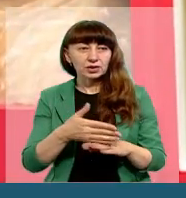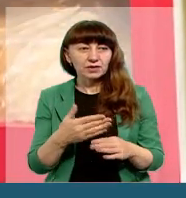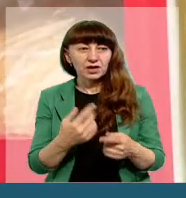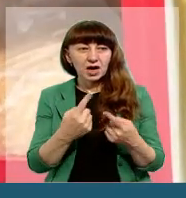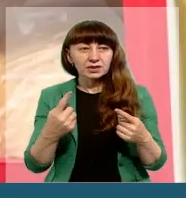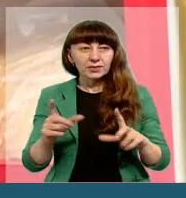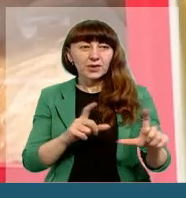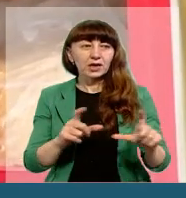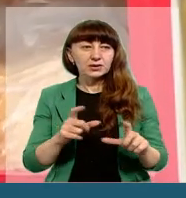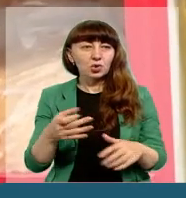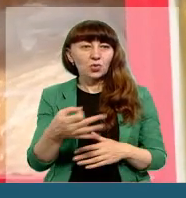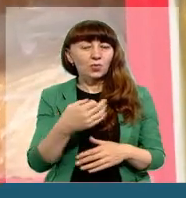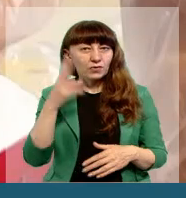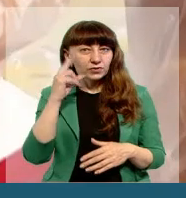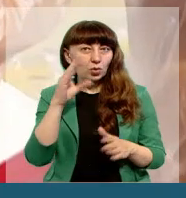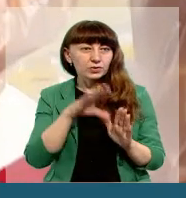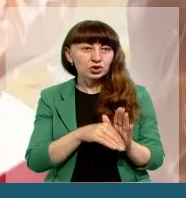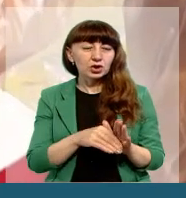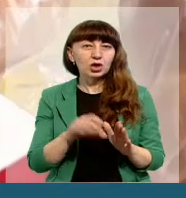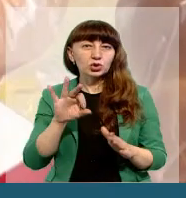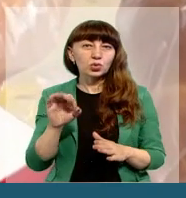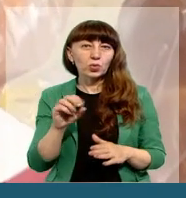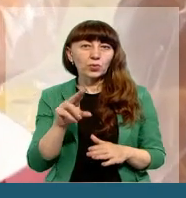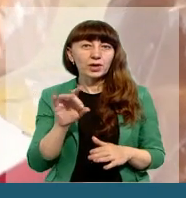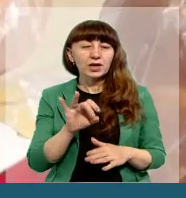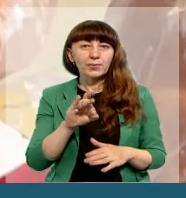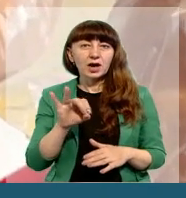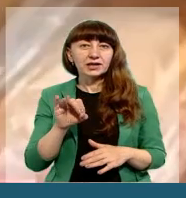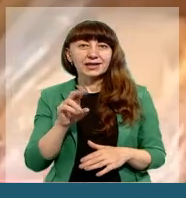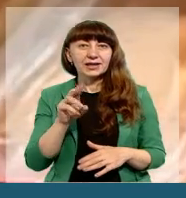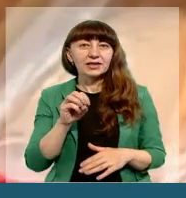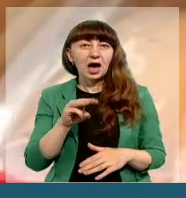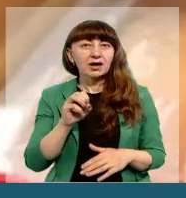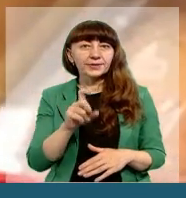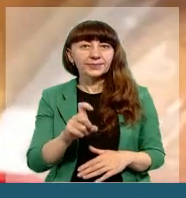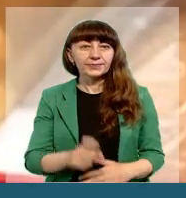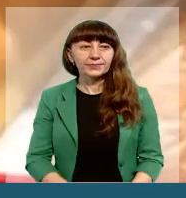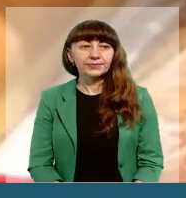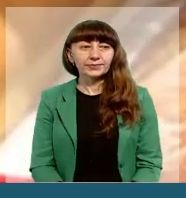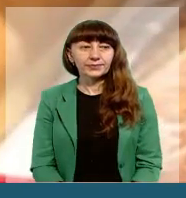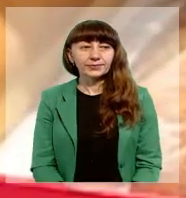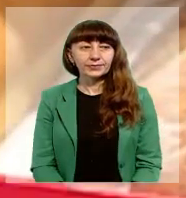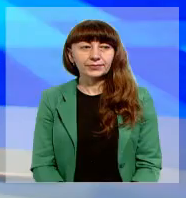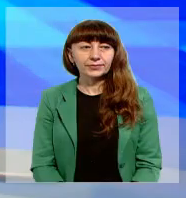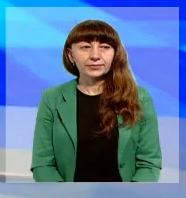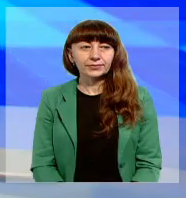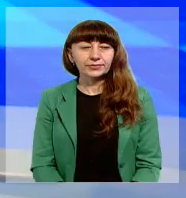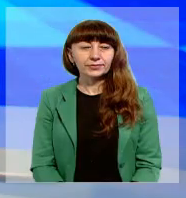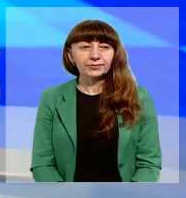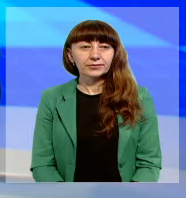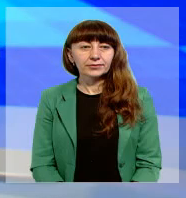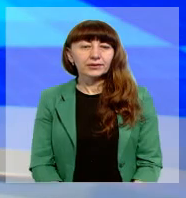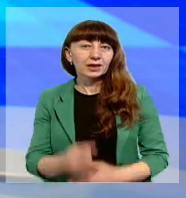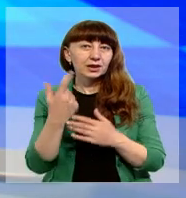различных магазинах области, в том числе и в популярных супермаркетах. Амирлан Байганыс, Олег Сытник, телеканал Костанай.